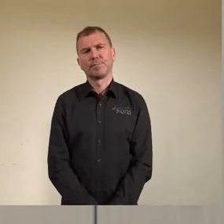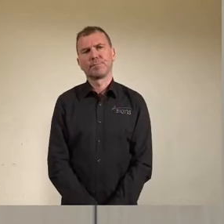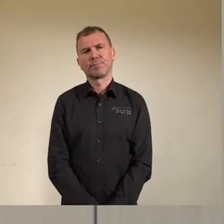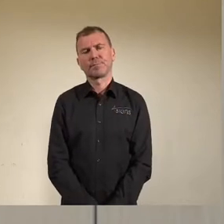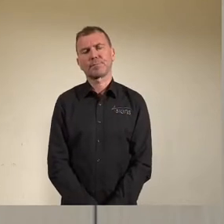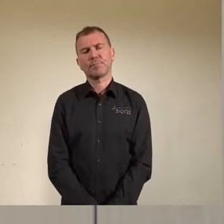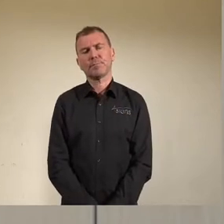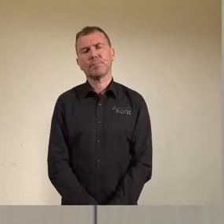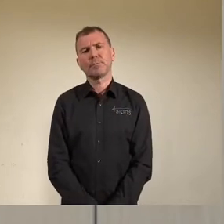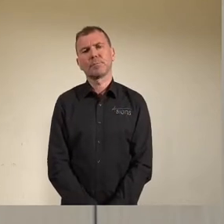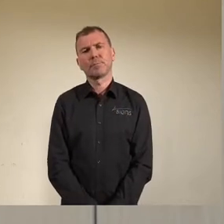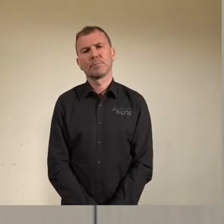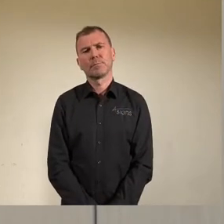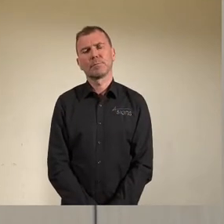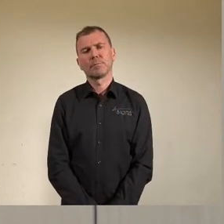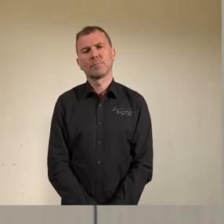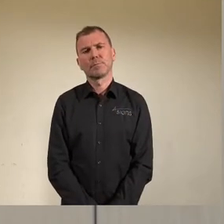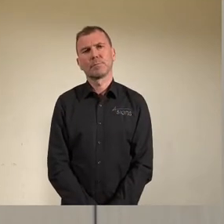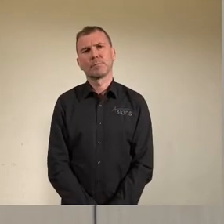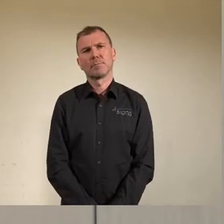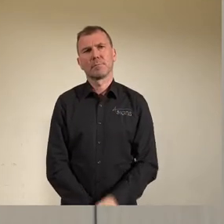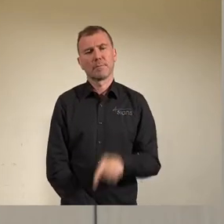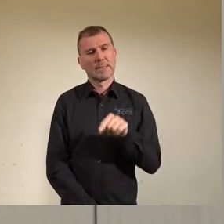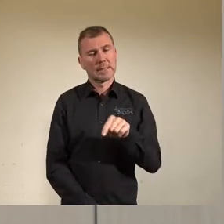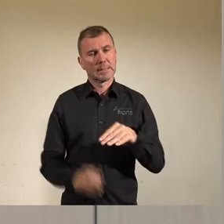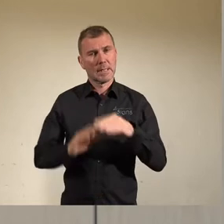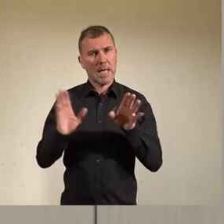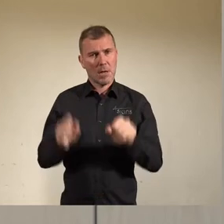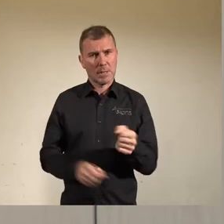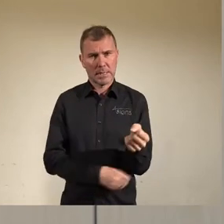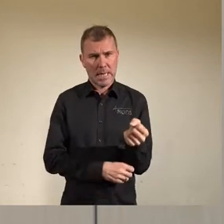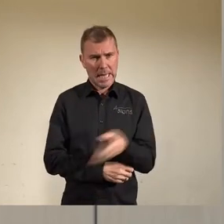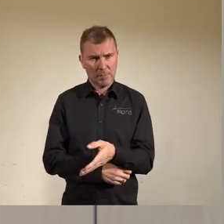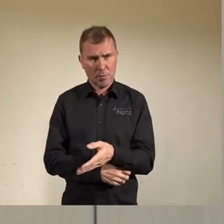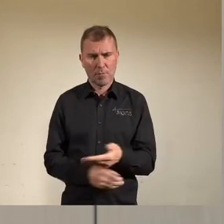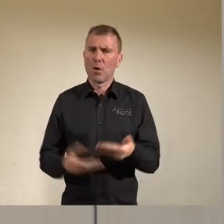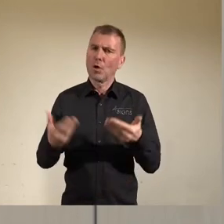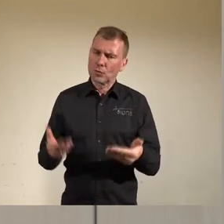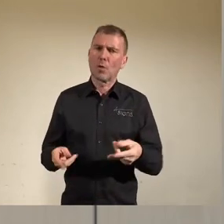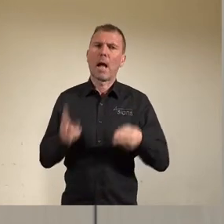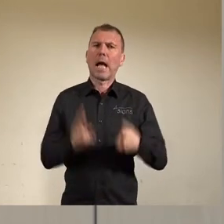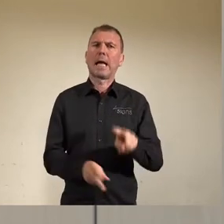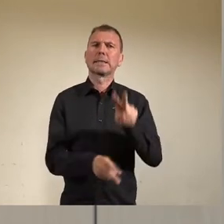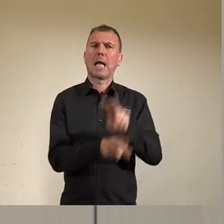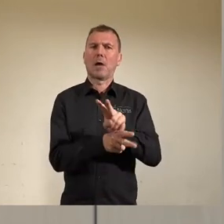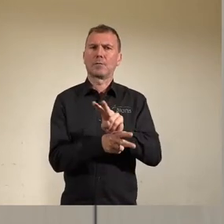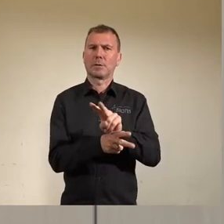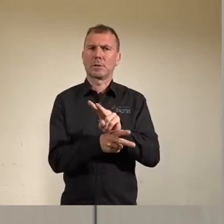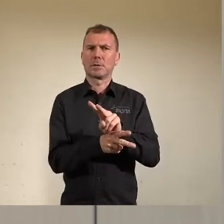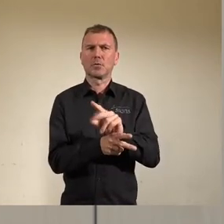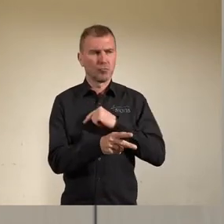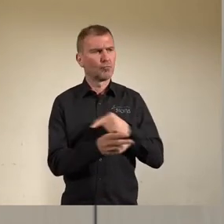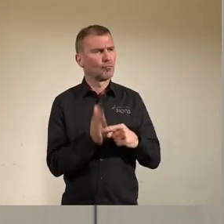Wir werden diesen Haushaltsentwurf so bei der Rechtsaufsicht vertreten,